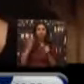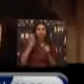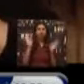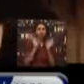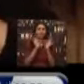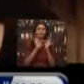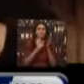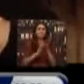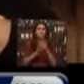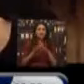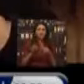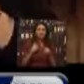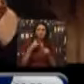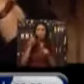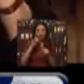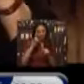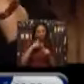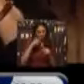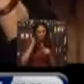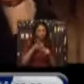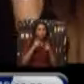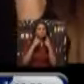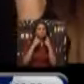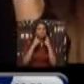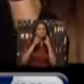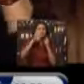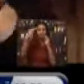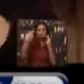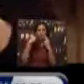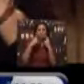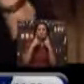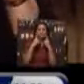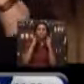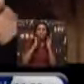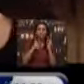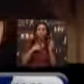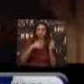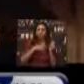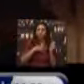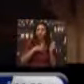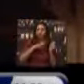طول عمري عايزة اعمل كوميدي، ويقول لا انتي رومانس انتي مش.